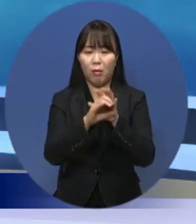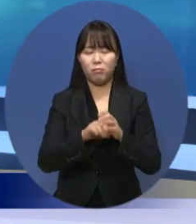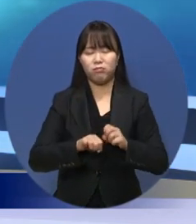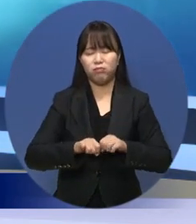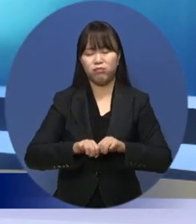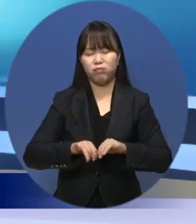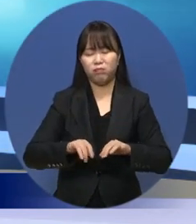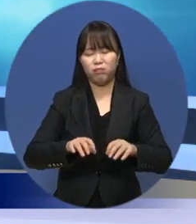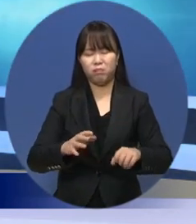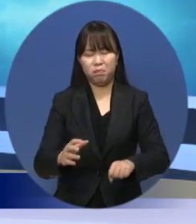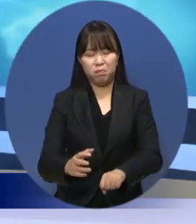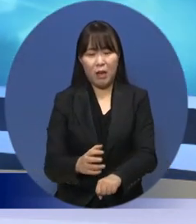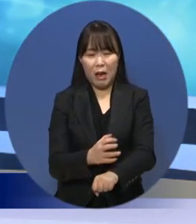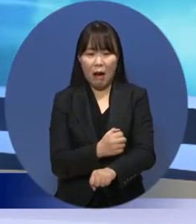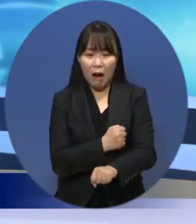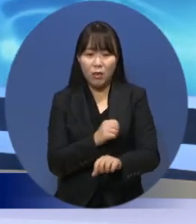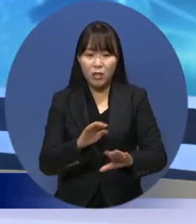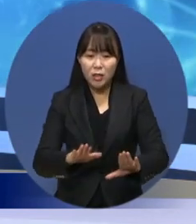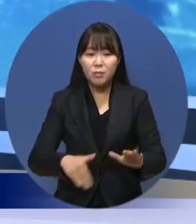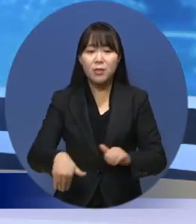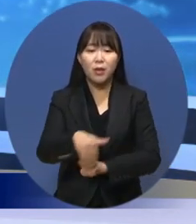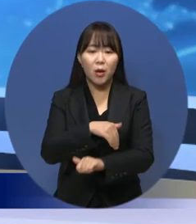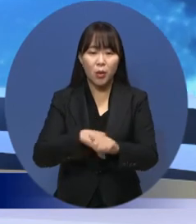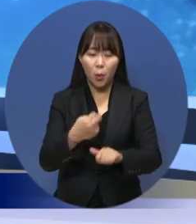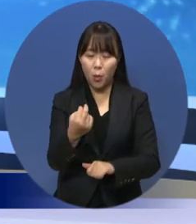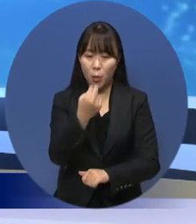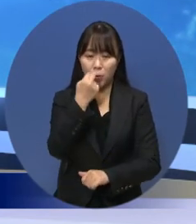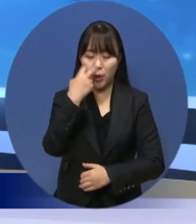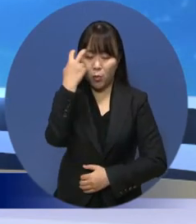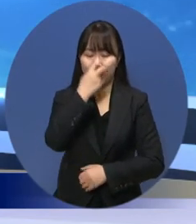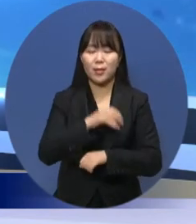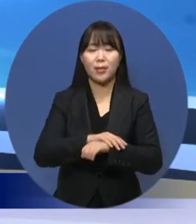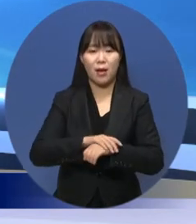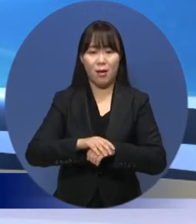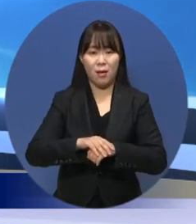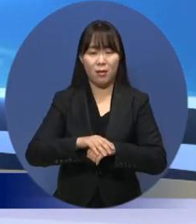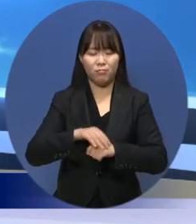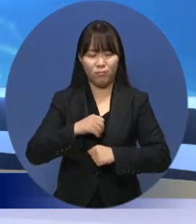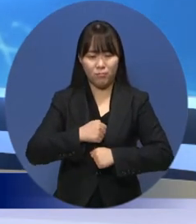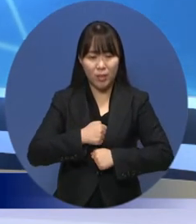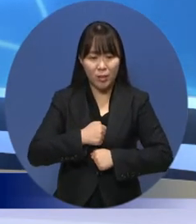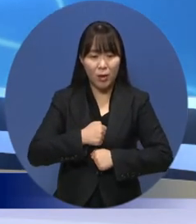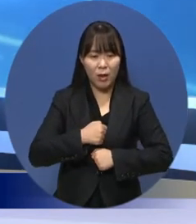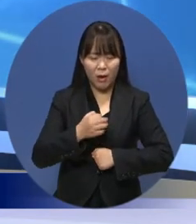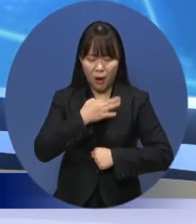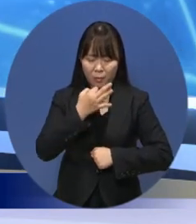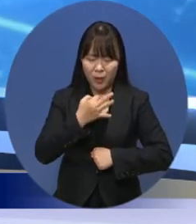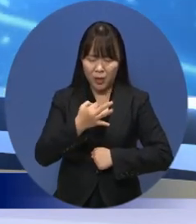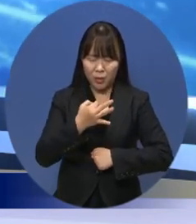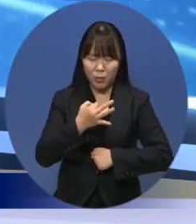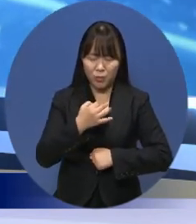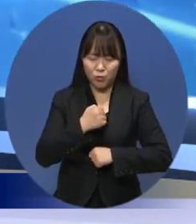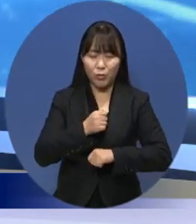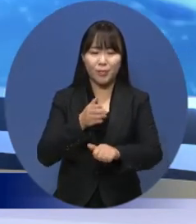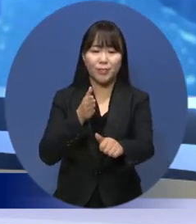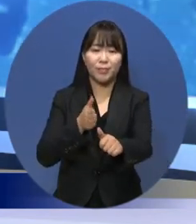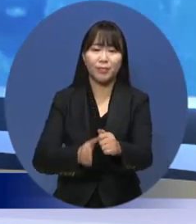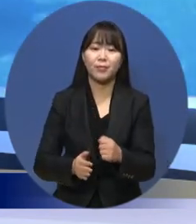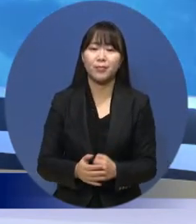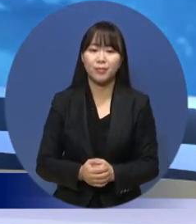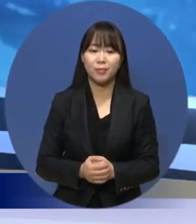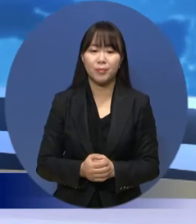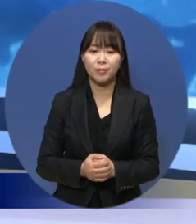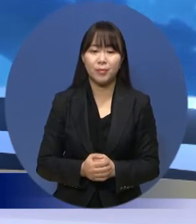알고 가대 확산 3 를 유지하고 있는 만큼 특히 호흡기 관리 잘하셔서 감기도 조심 하시기 바랍니다